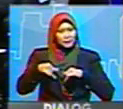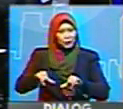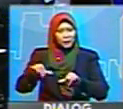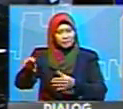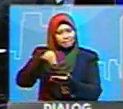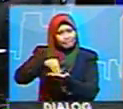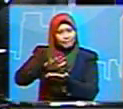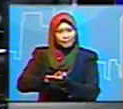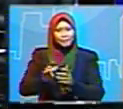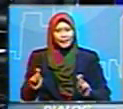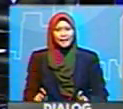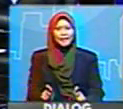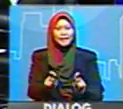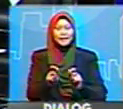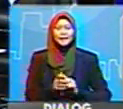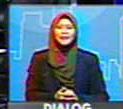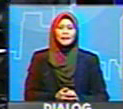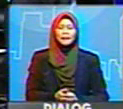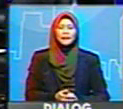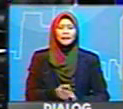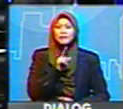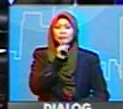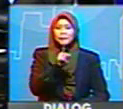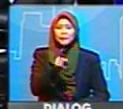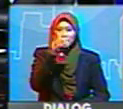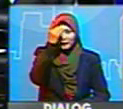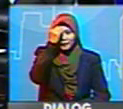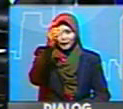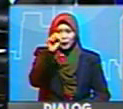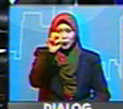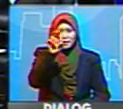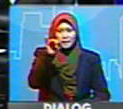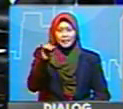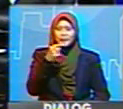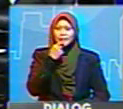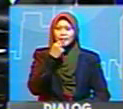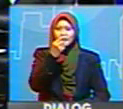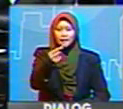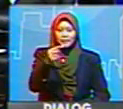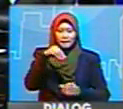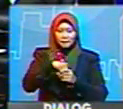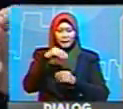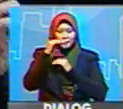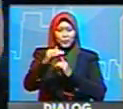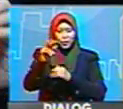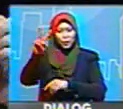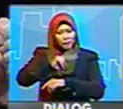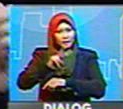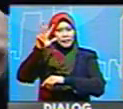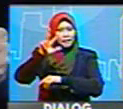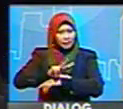tindakannya dan apa pun er sebenarnya Datuk Seri kenyataan Datuk Seri dalam tempoh dua tiga hari ini